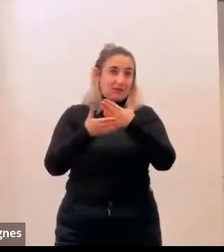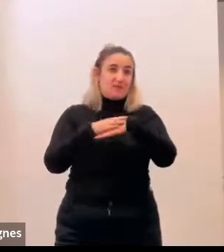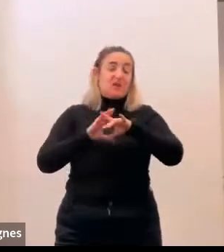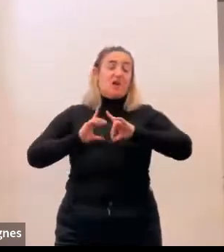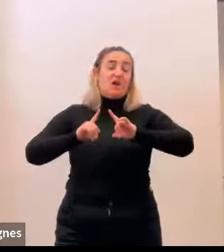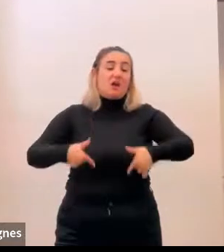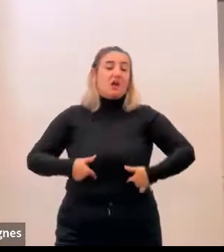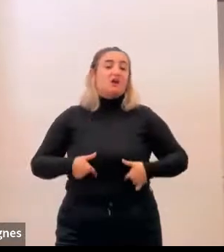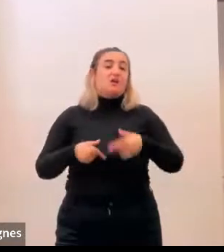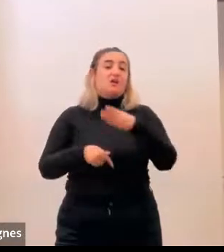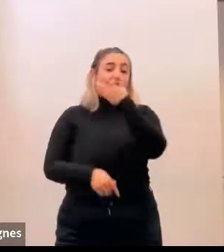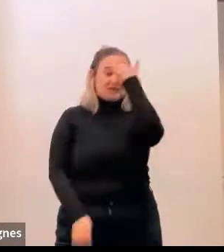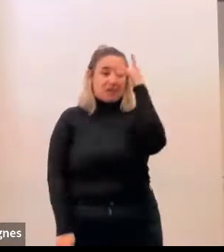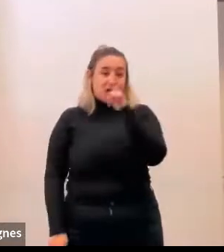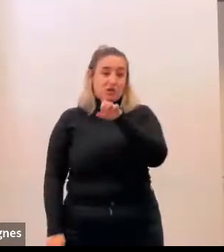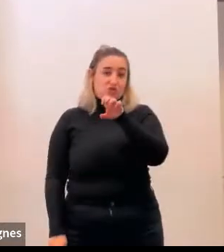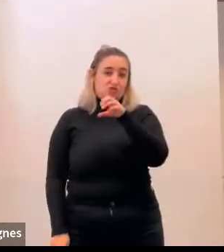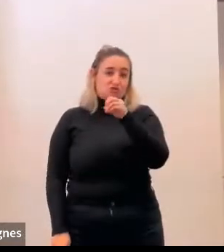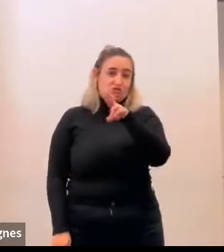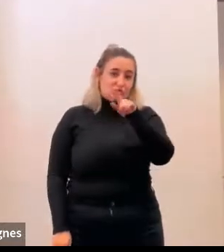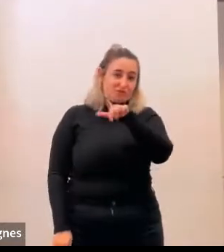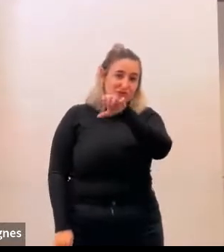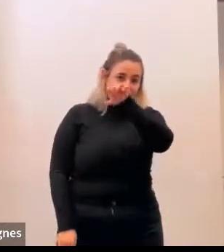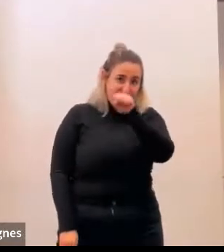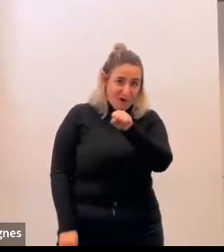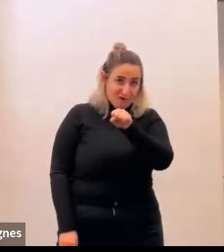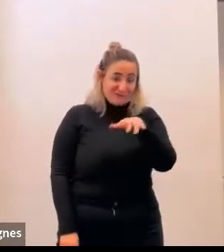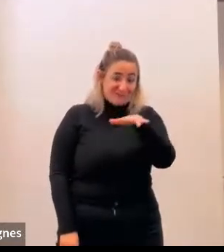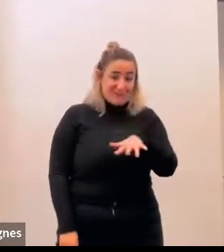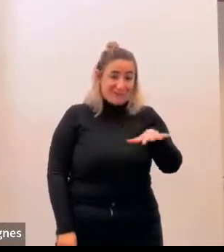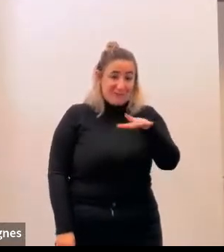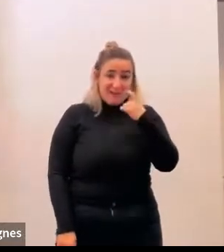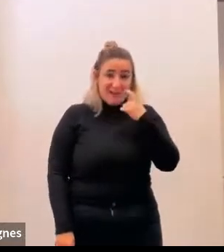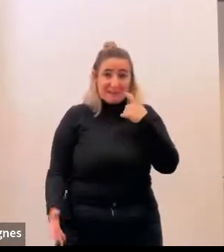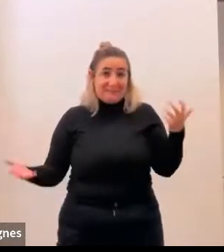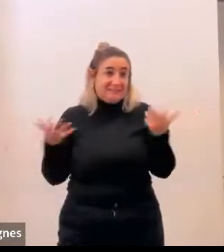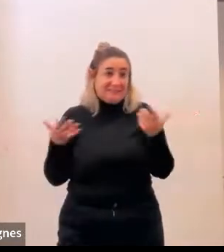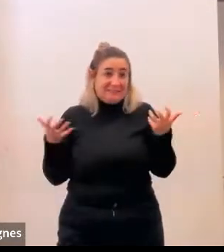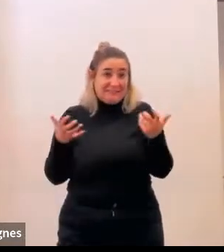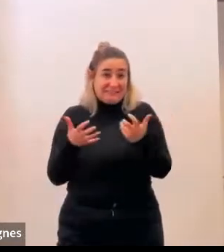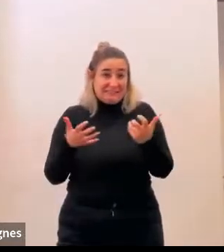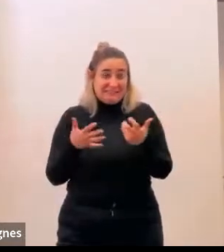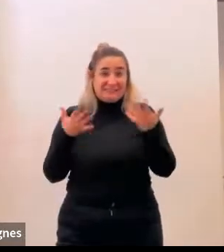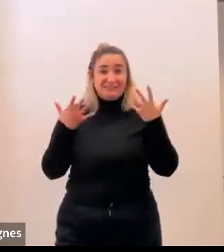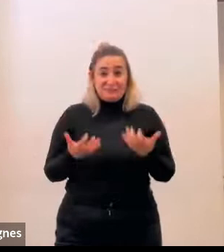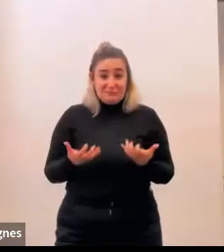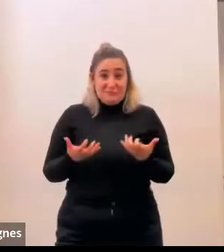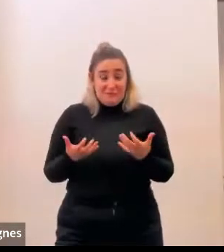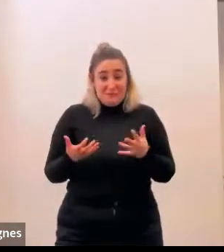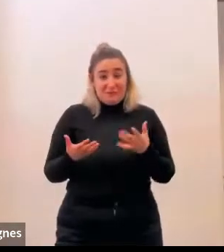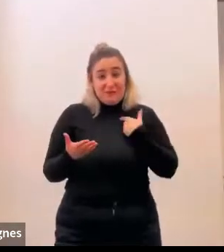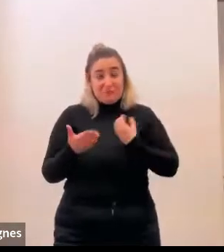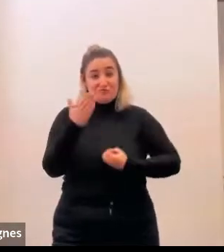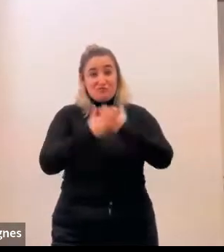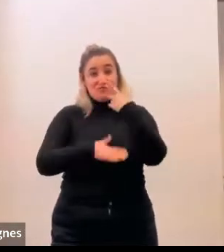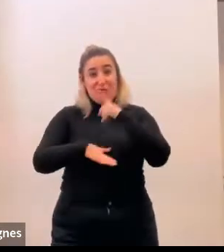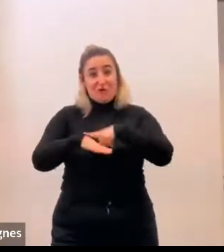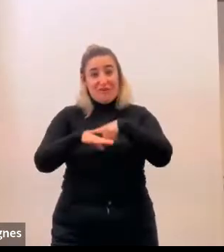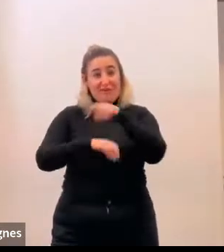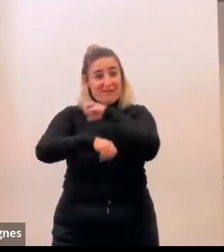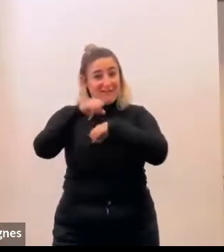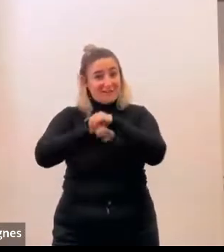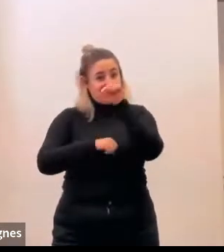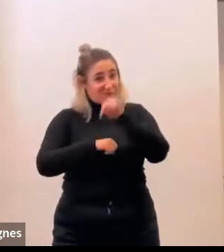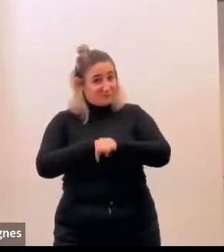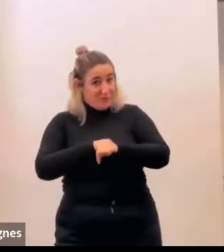et pour répondre à la demande enthousiaste des élèves, nous devons organiser des créneaux supplémentaires pour cette activité.